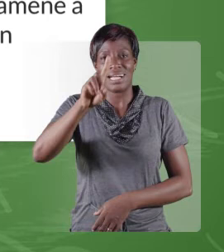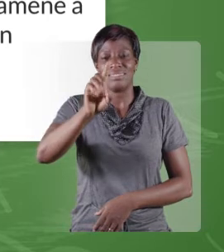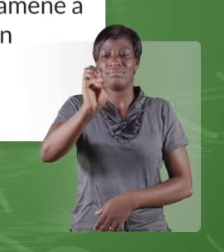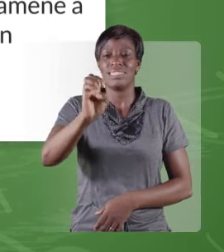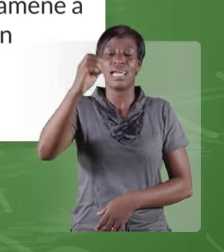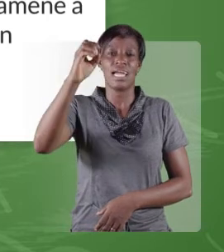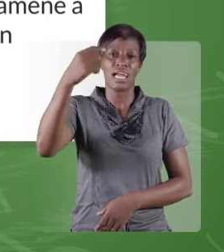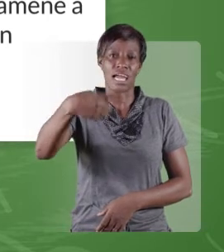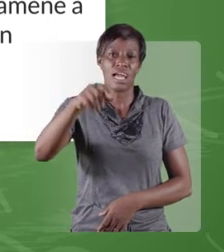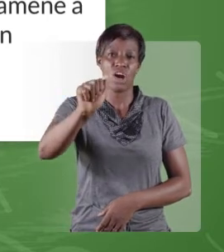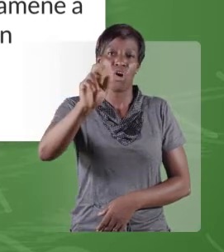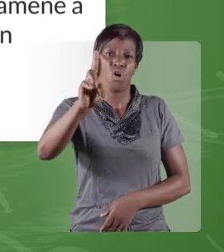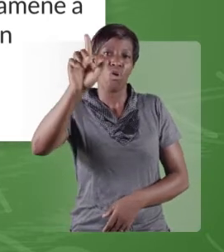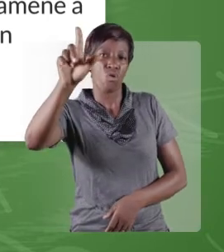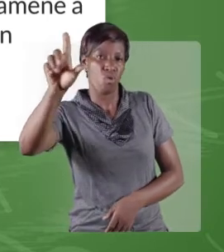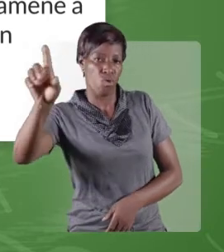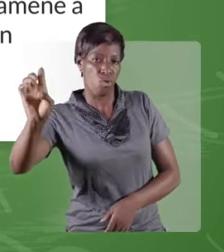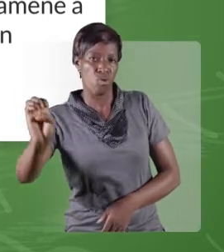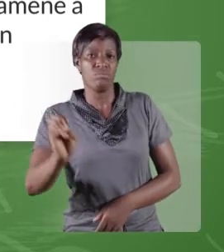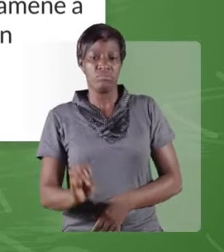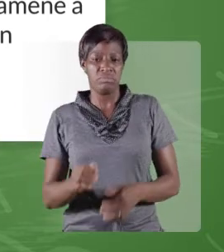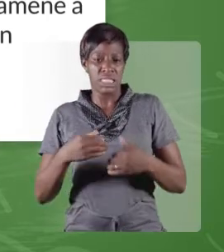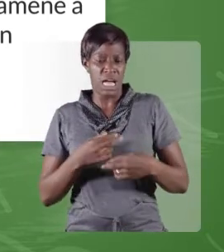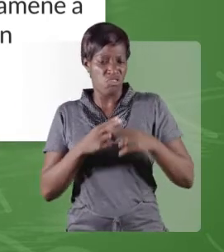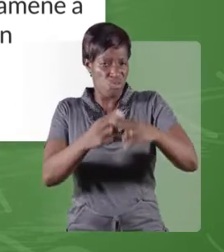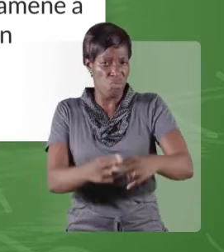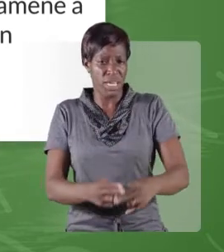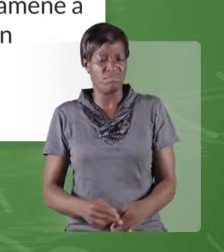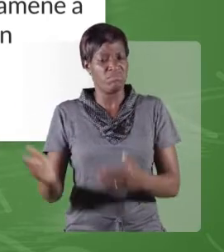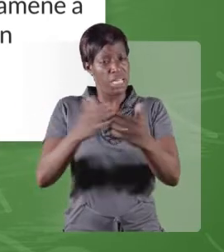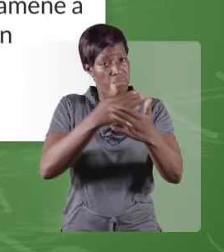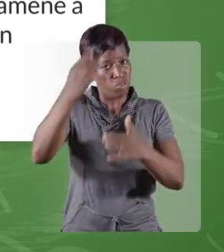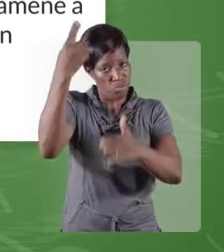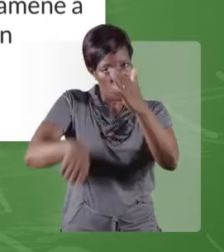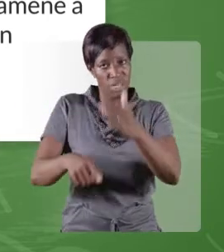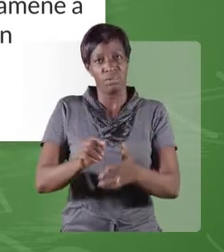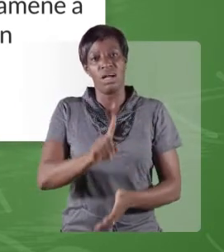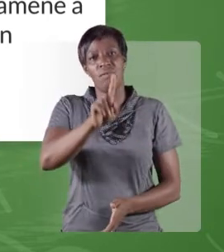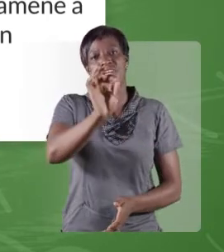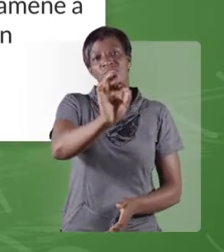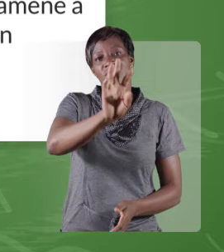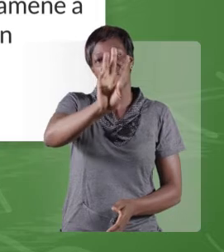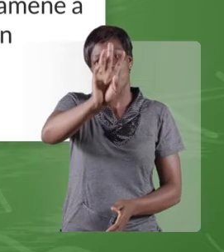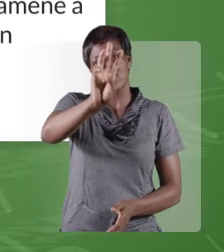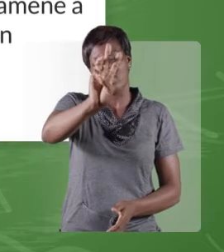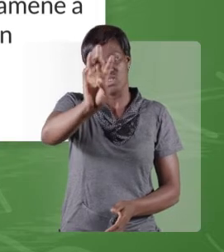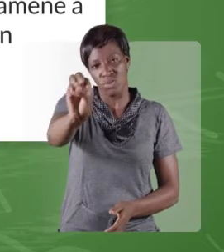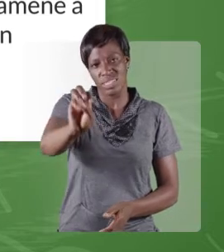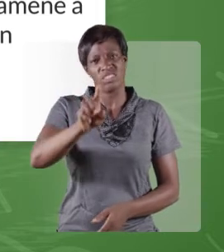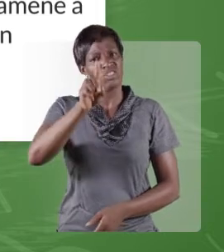Gaulle la traitait déjà de manchin en 1960. Tu n'es pas de cet